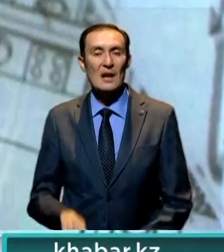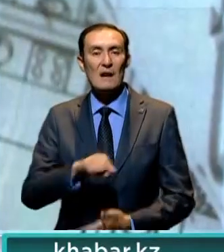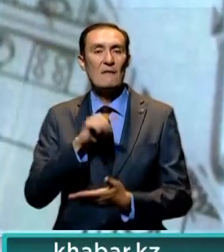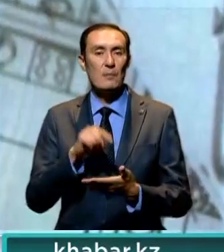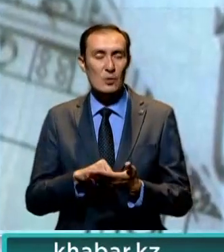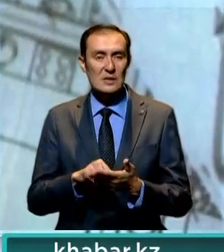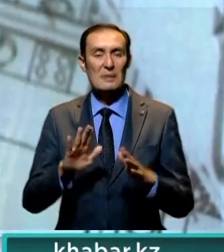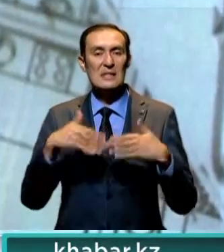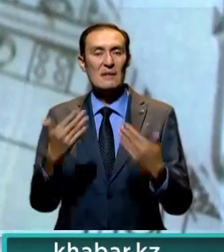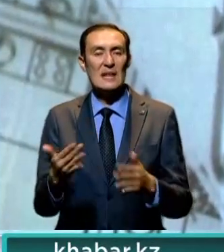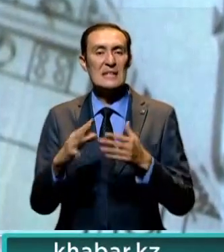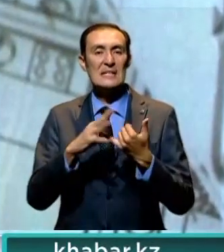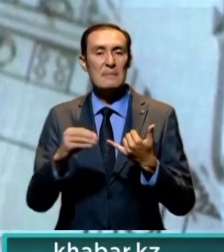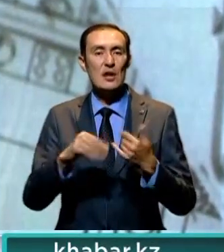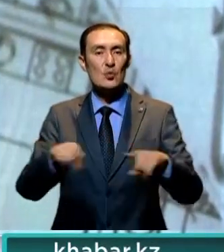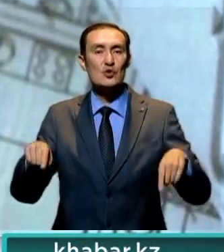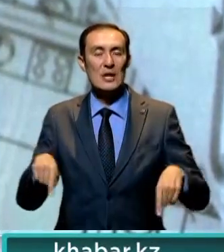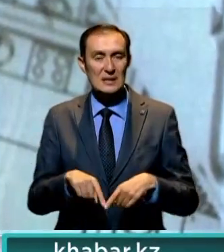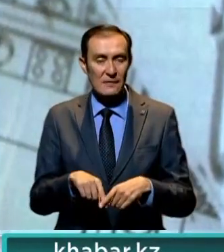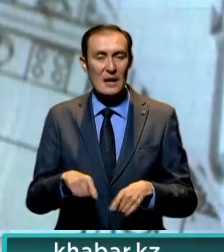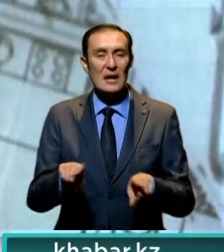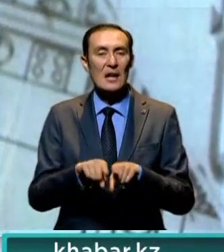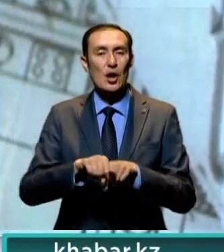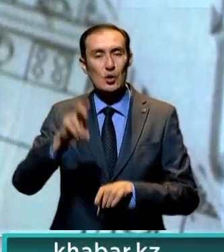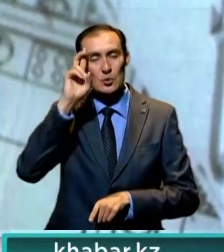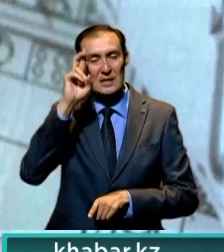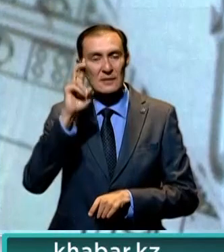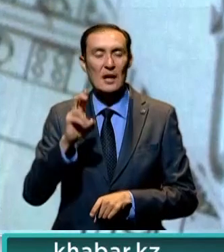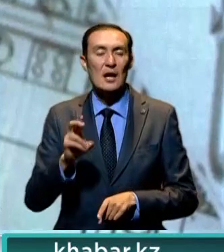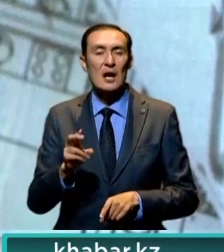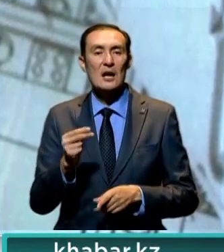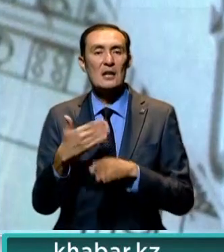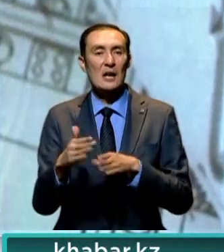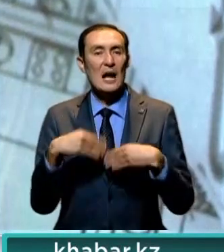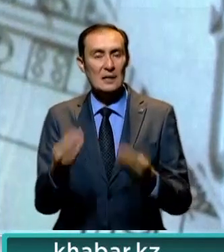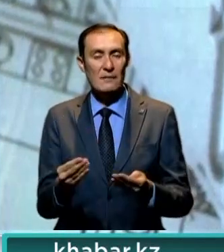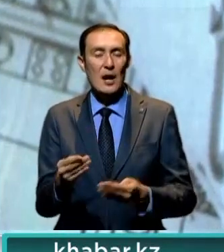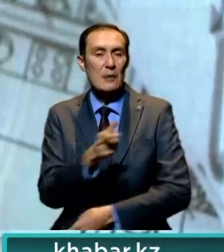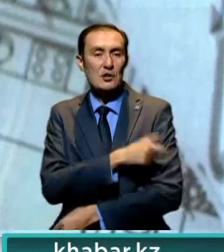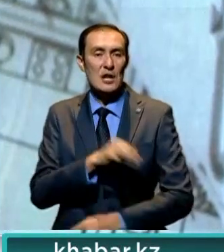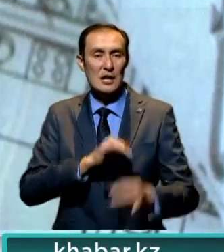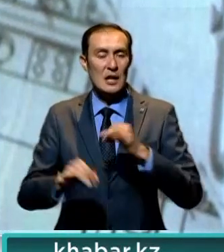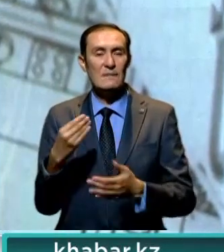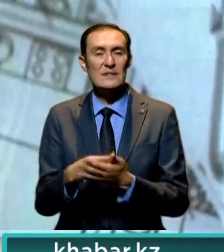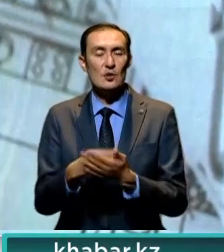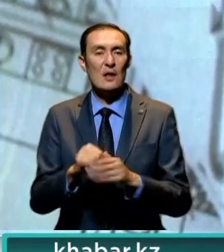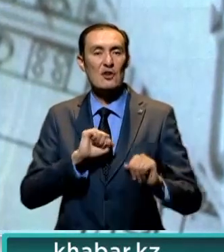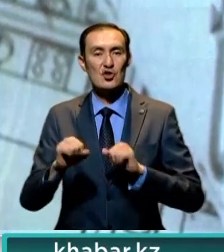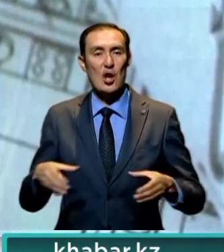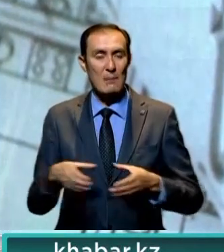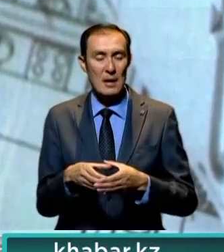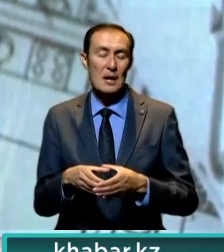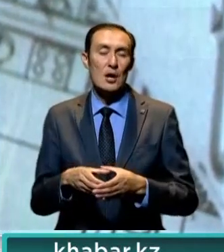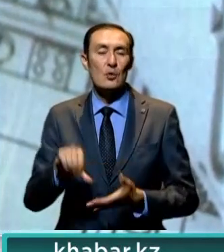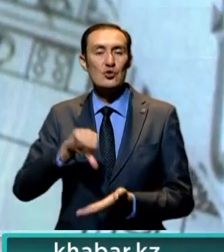Вопросы предоставления земельных участков в виде государственных натурных грантов обсудили сегодня члены инвестиционного штаба. Как